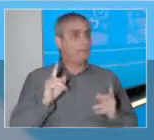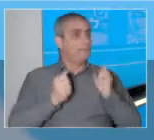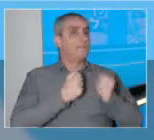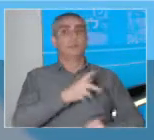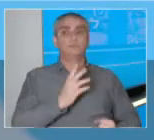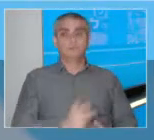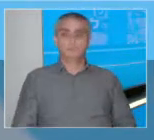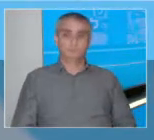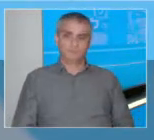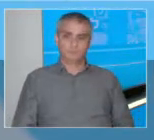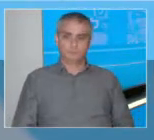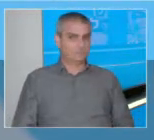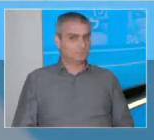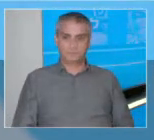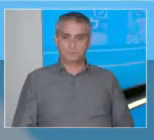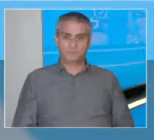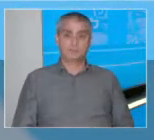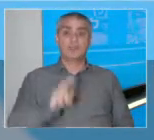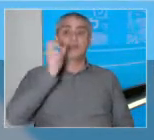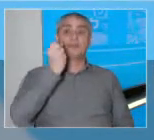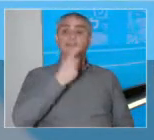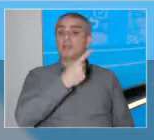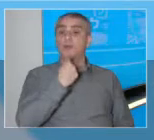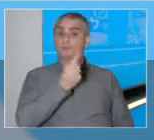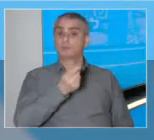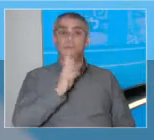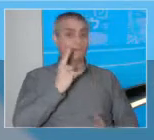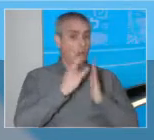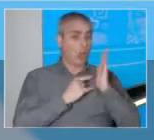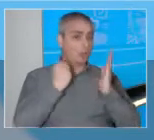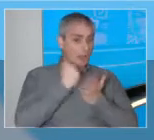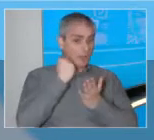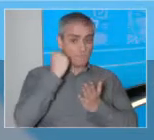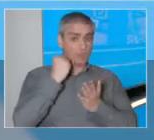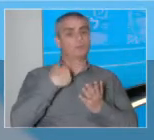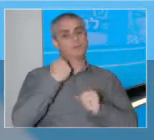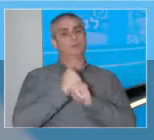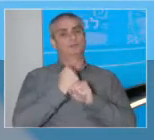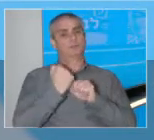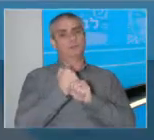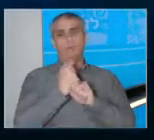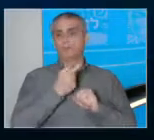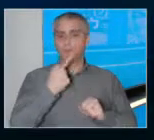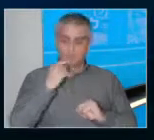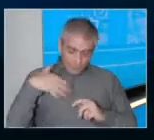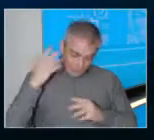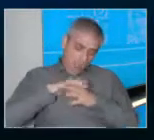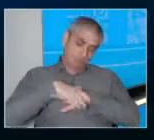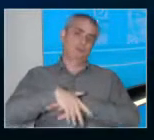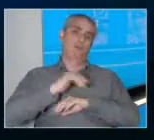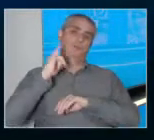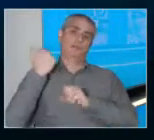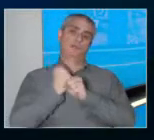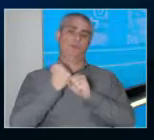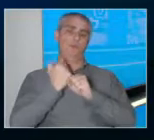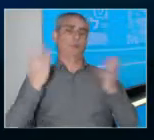ממרץ. אני גם לא חושב. ניצן הורוביץ, איומים מפורשים, אם החוק הזה יעבור, אנחנו ננקוד בפעולות הגמול. יהיה נה השלכות ותהיה